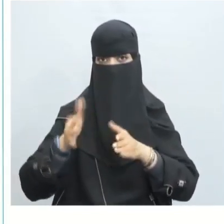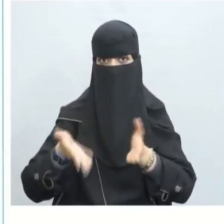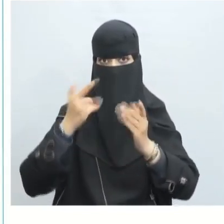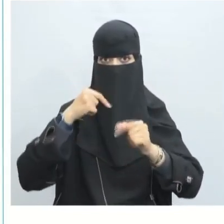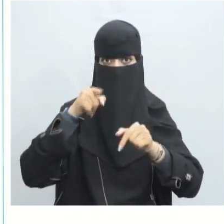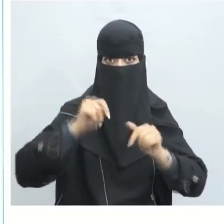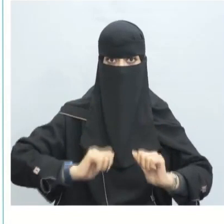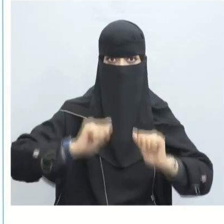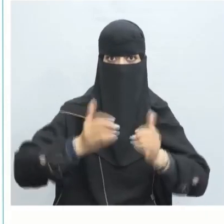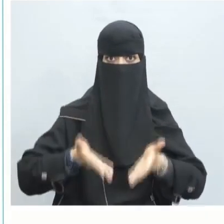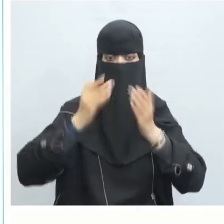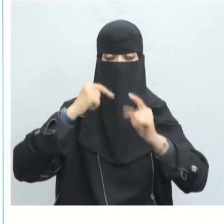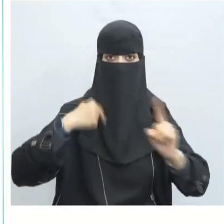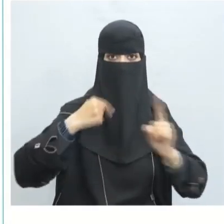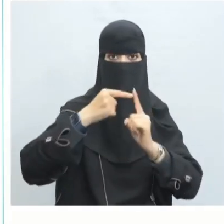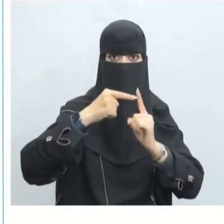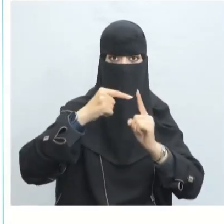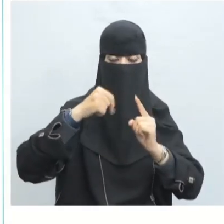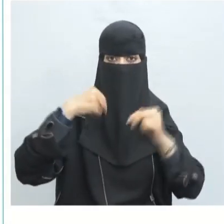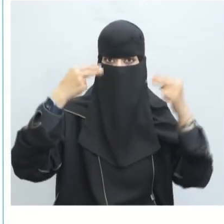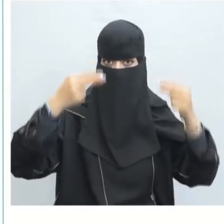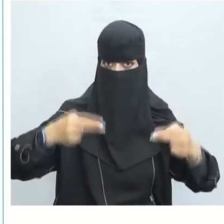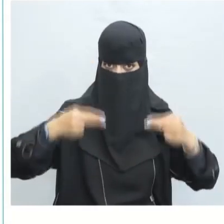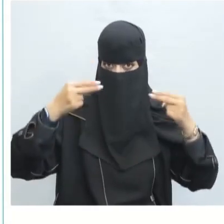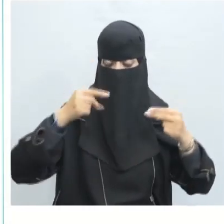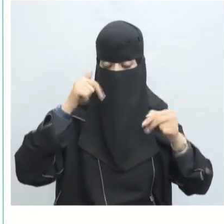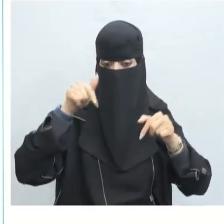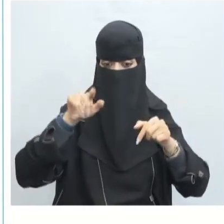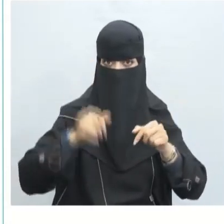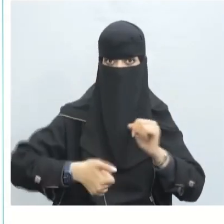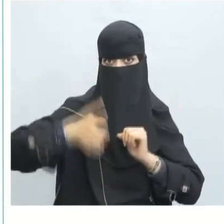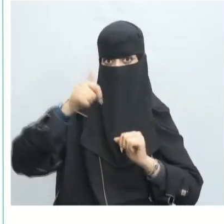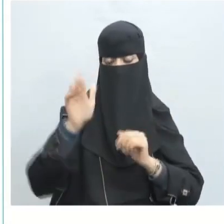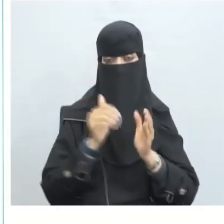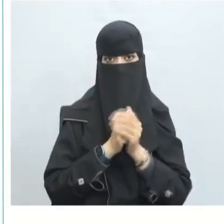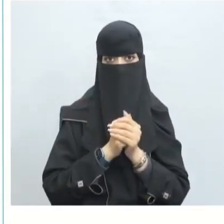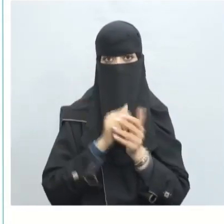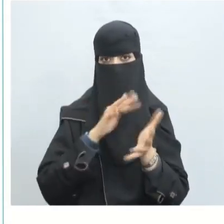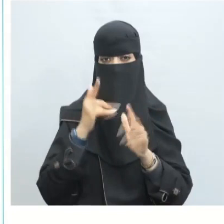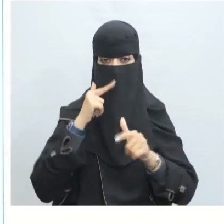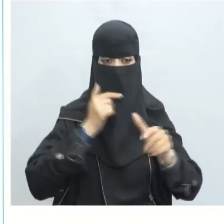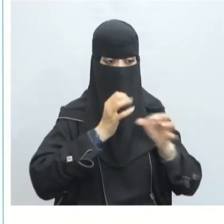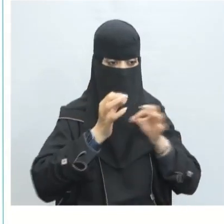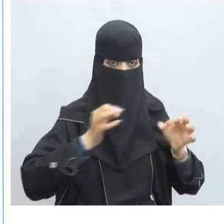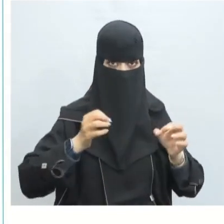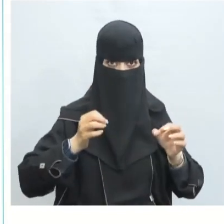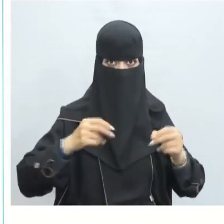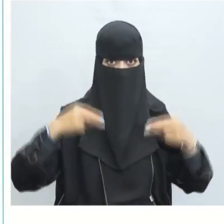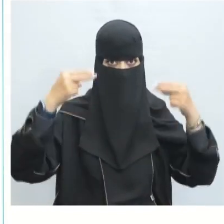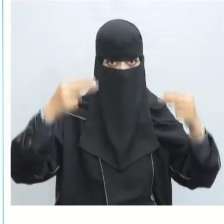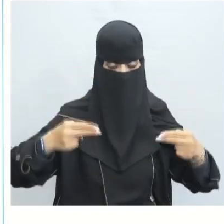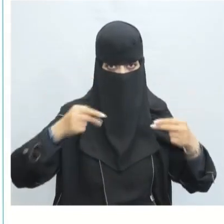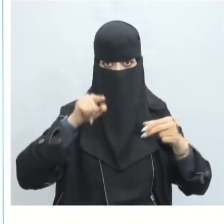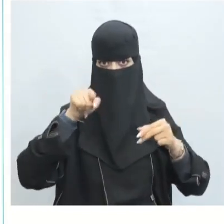تعد الفعاليه نا ذكرنا ما يسمى بالسكوب او المجال او النطاق حينما نخطي الفعاليه هل هي